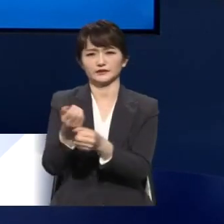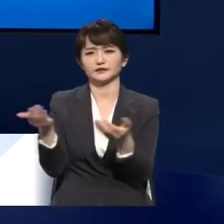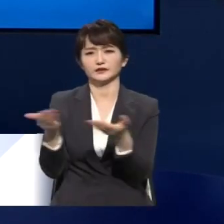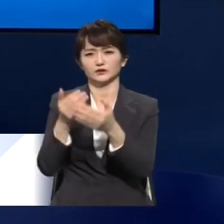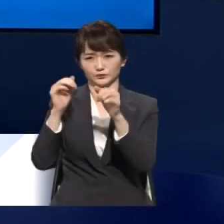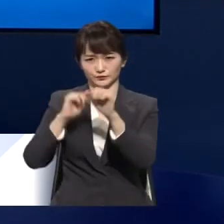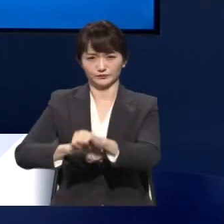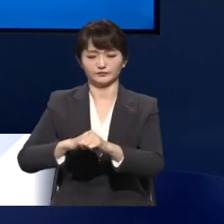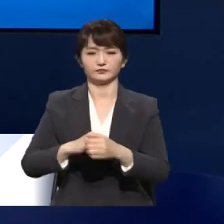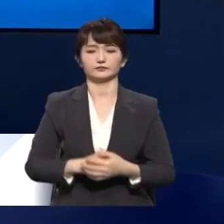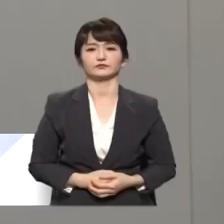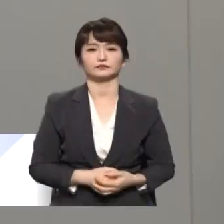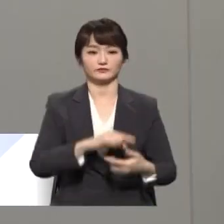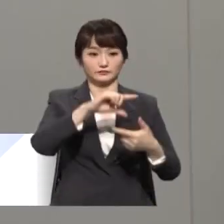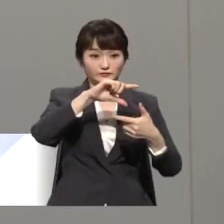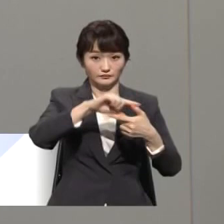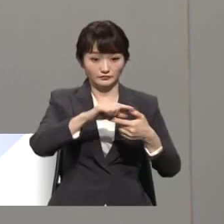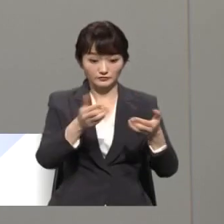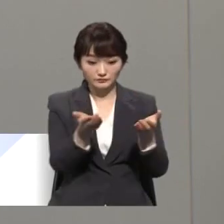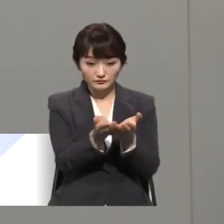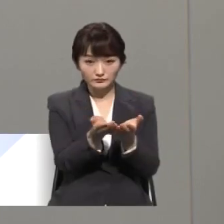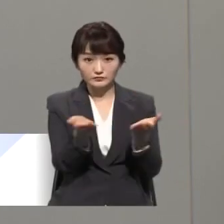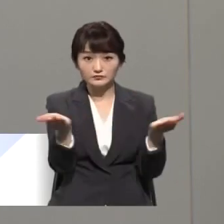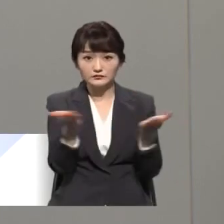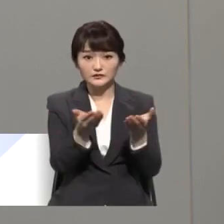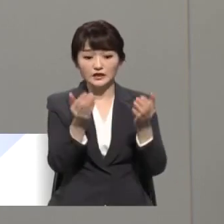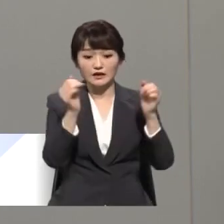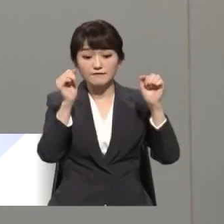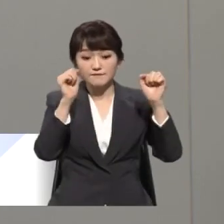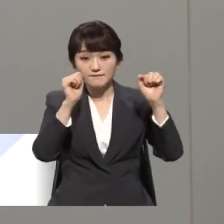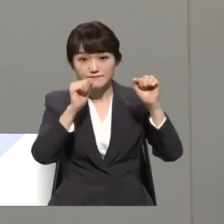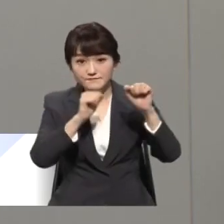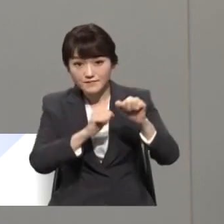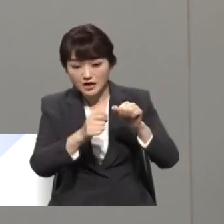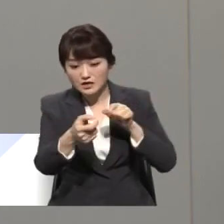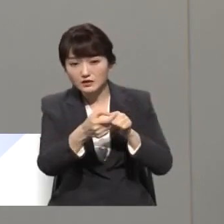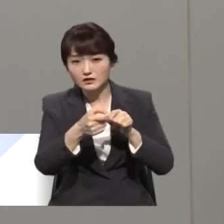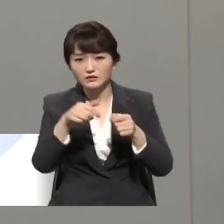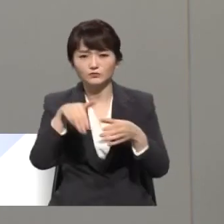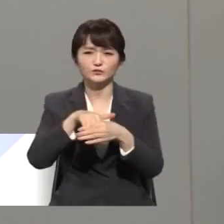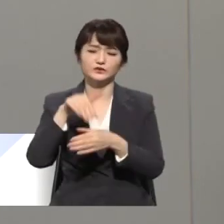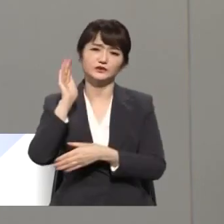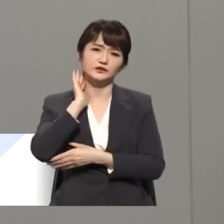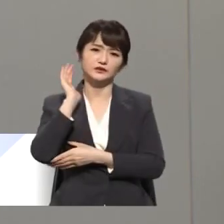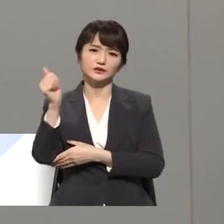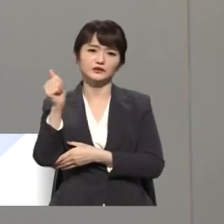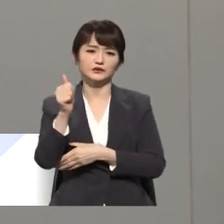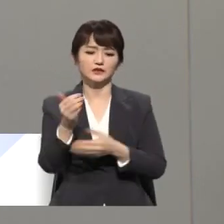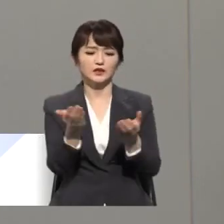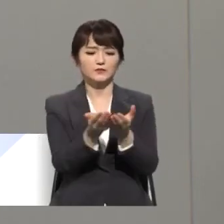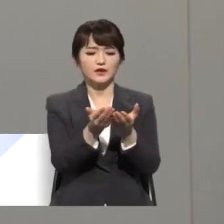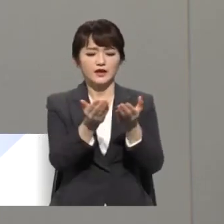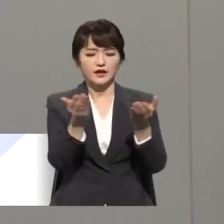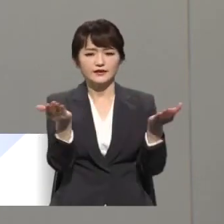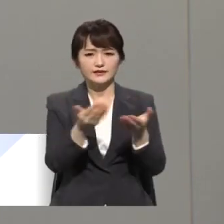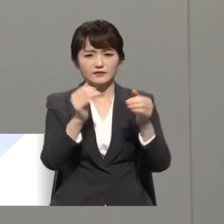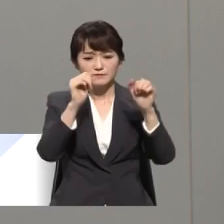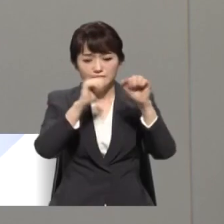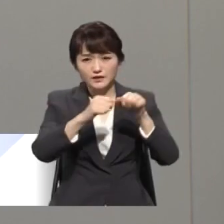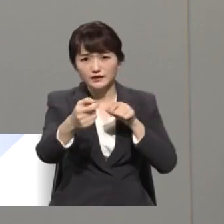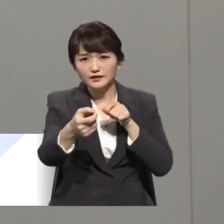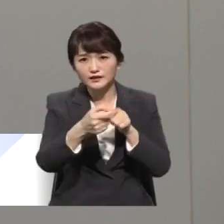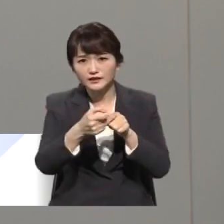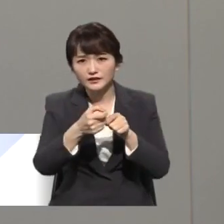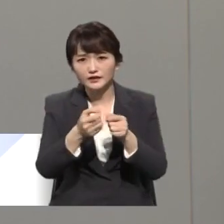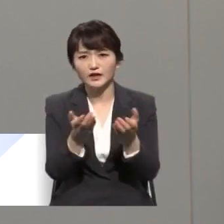경남 적인 조선호 우리 해법이 몰락 직전까지 내몰렸다 씁니다 문제의 대통령은 물어 진 결합을 살리기 위해 해외 문제 간혹 에는